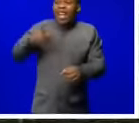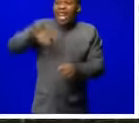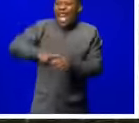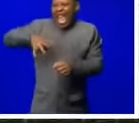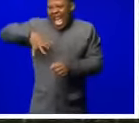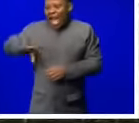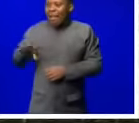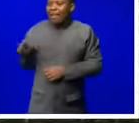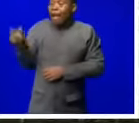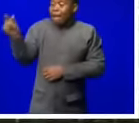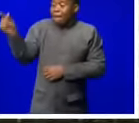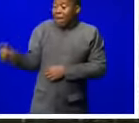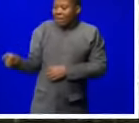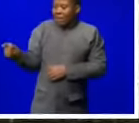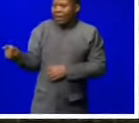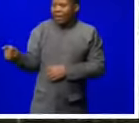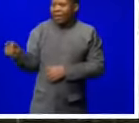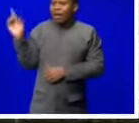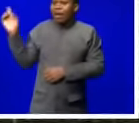umuntu